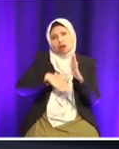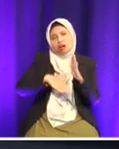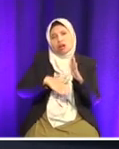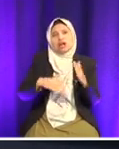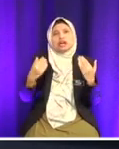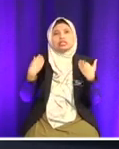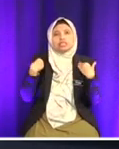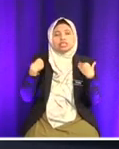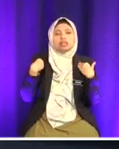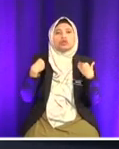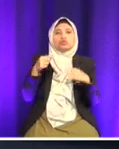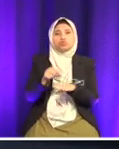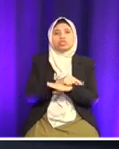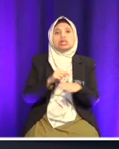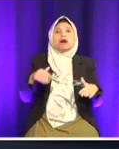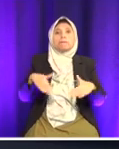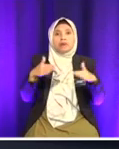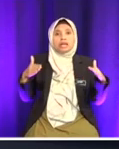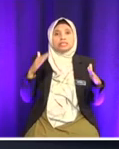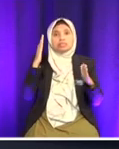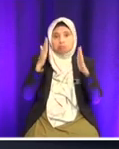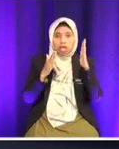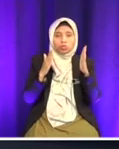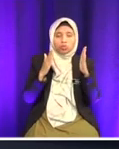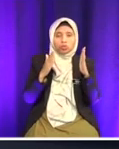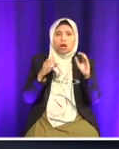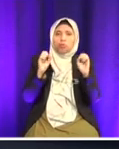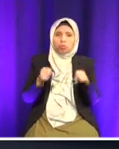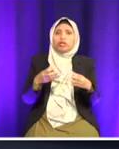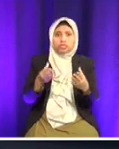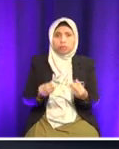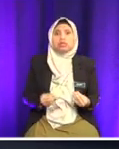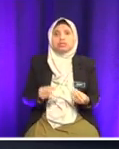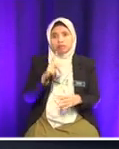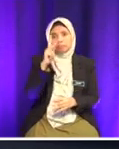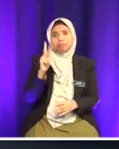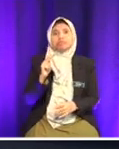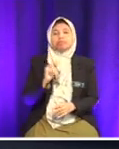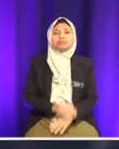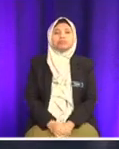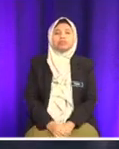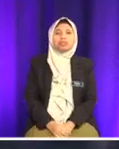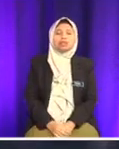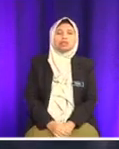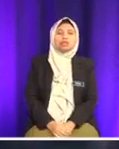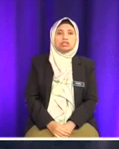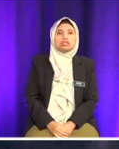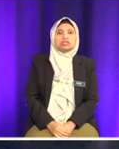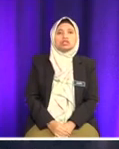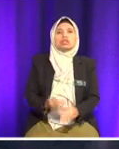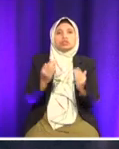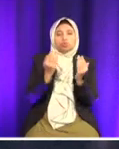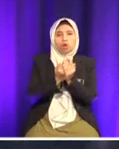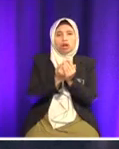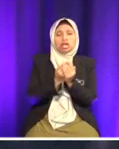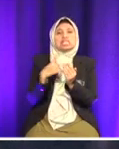Mela Yu Jadi Adakah doa ditulis masih lagi diterima oleh Allah doa doanya